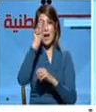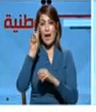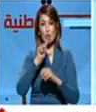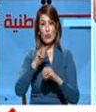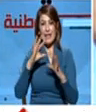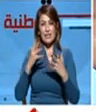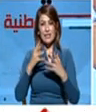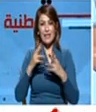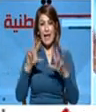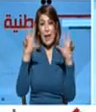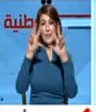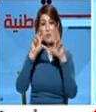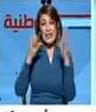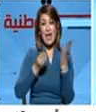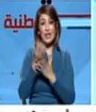الملف الالكتروني